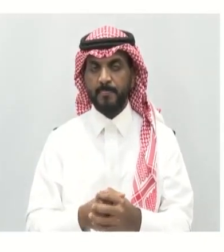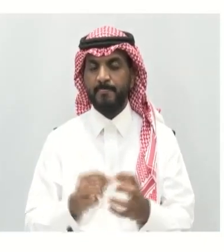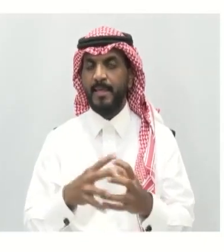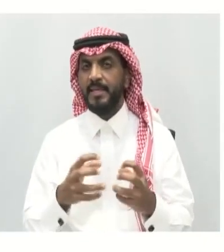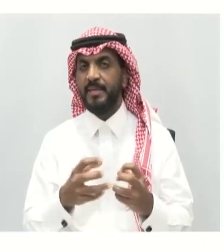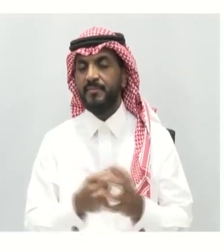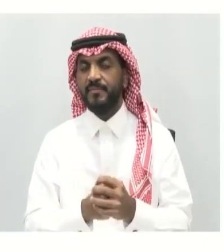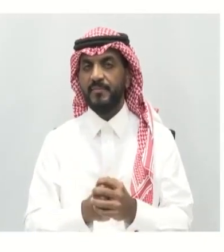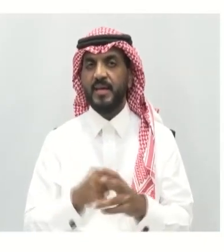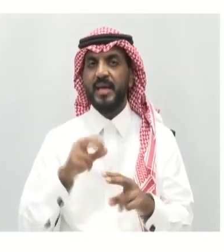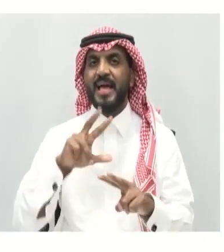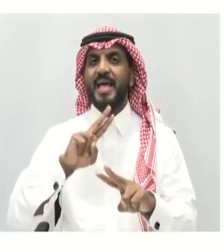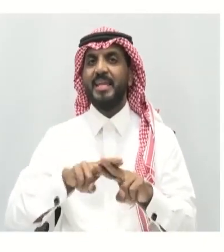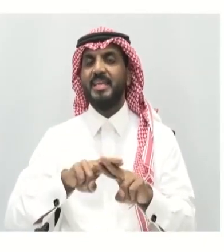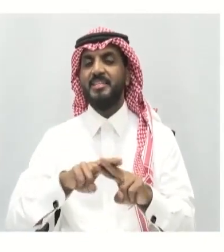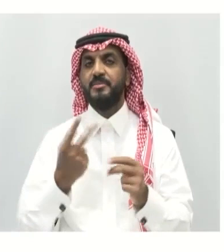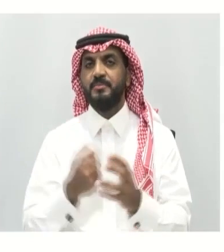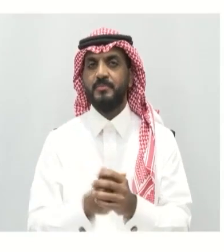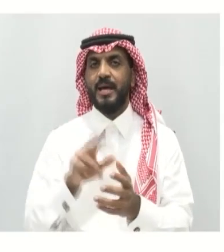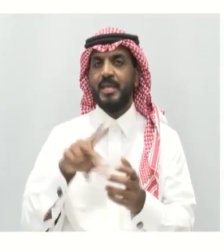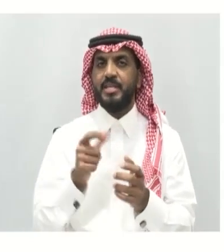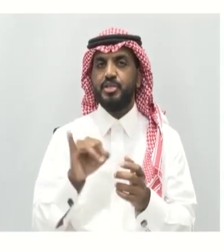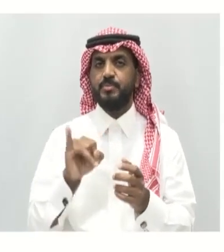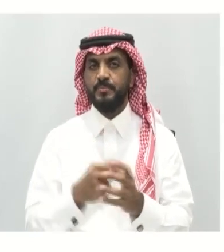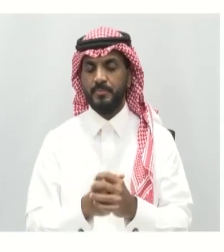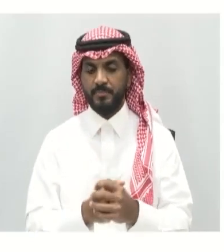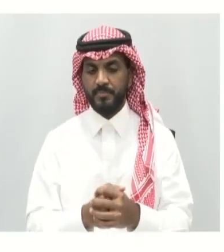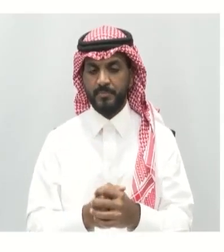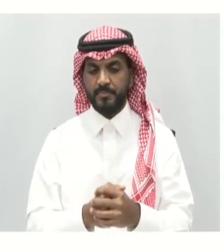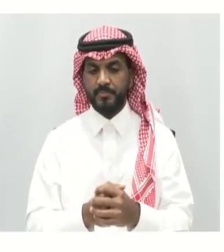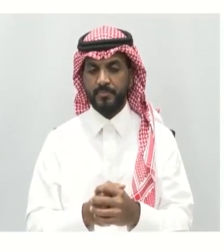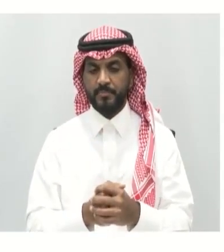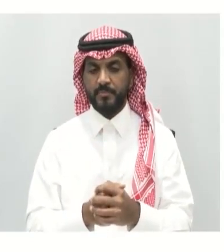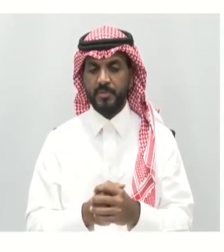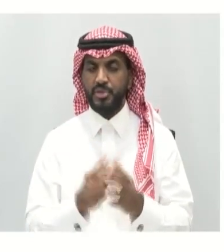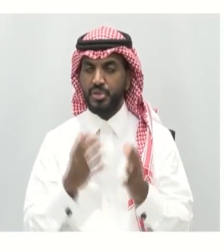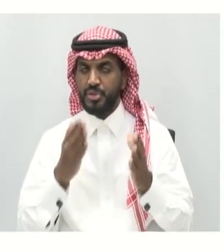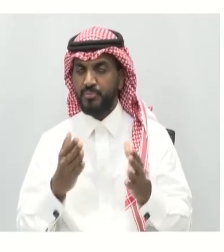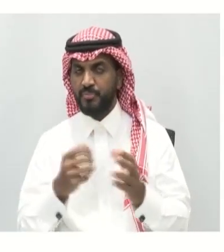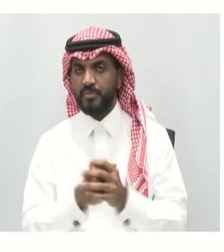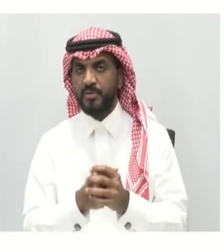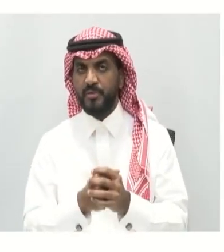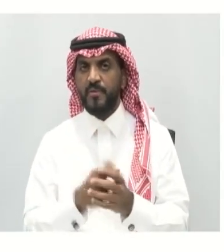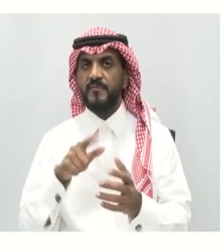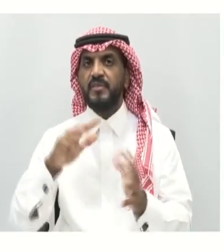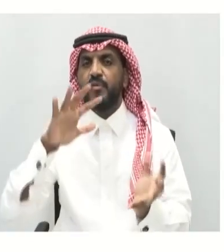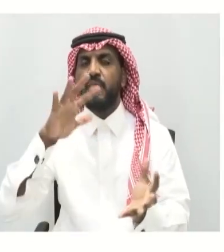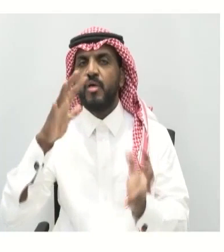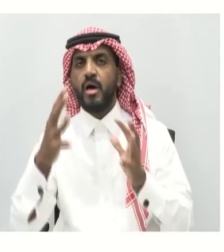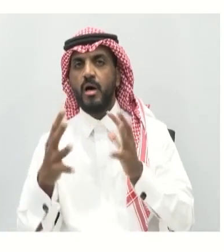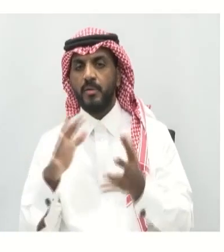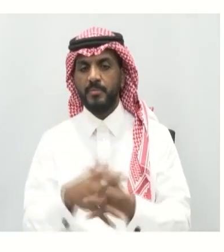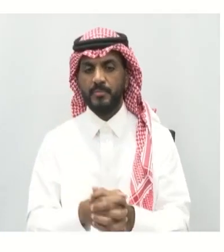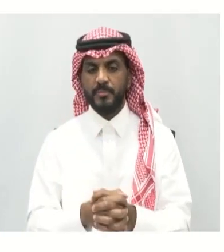النجم ش ممكن نوصف النجم احسنتم عباره عن جسم موجود في